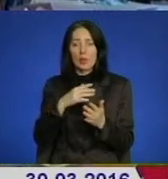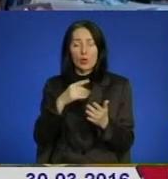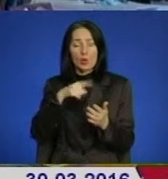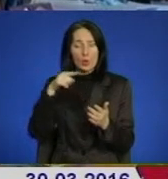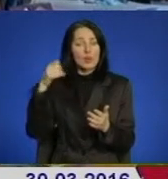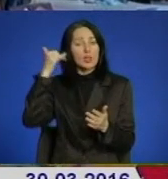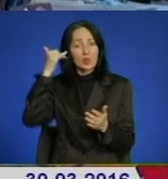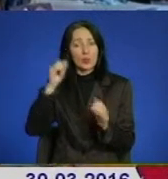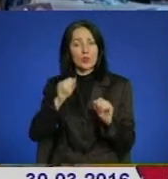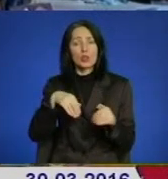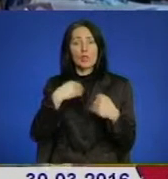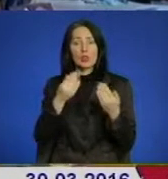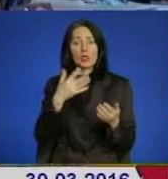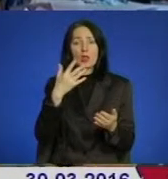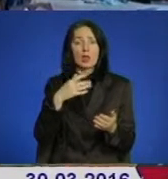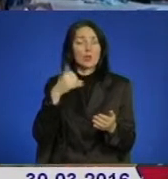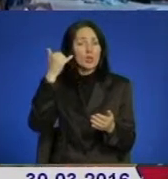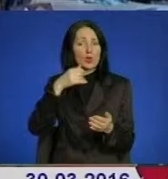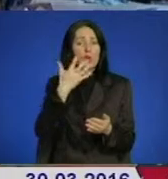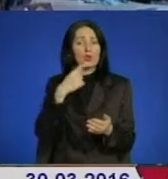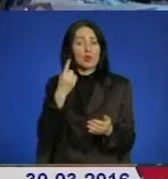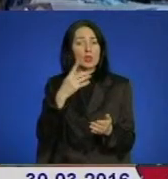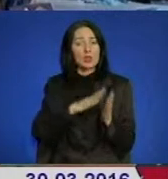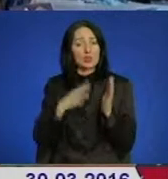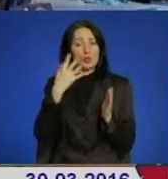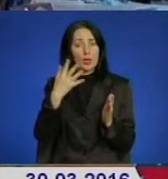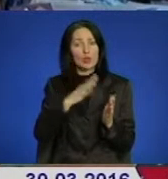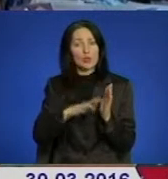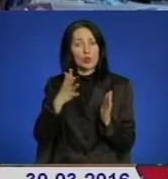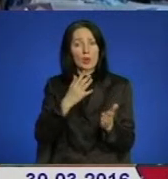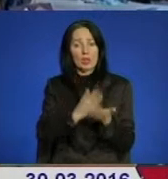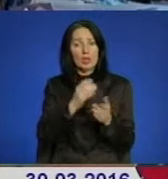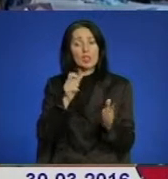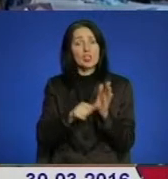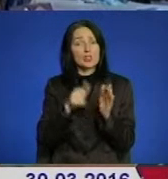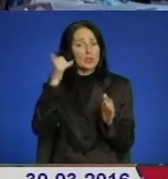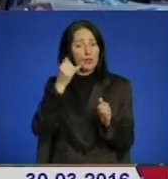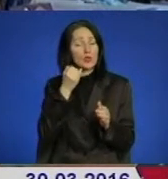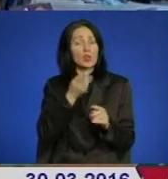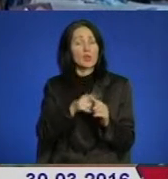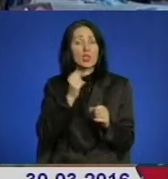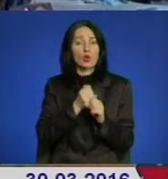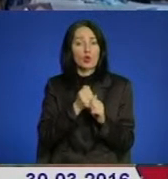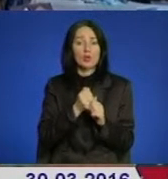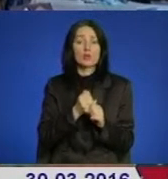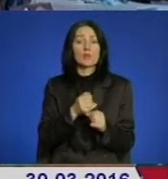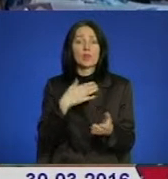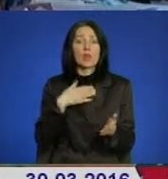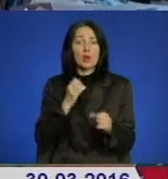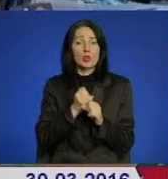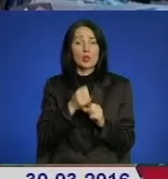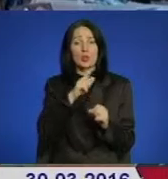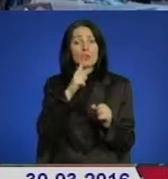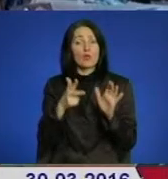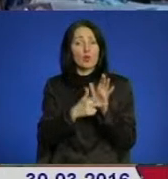це 51-95-95. Це є 6 телефонів, які роблять. І вони переключаються, якщо людину ставлять на чергу. Ми працюємо з 8 години до